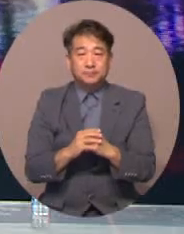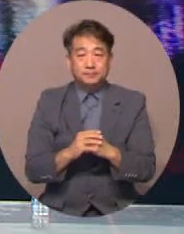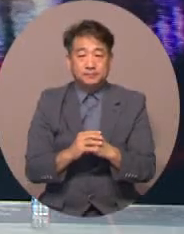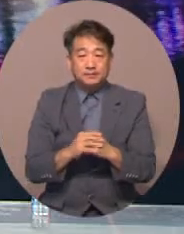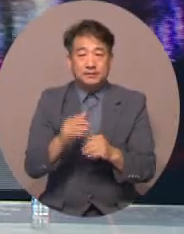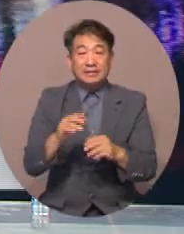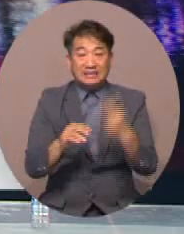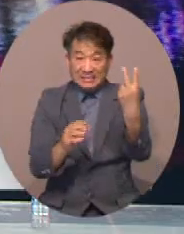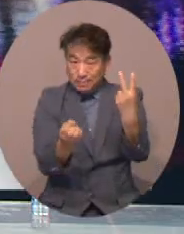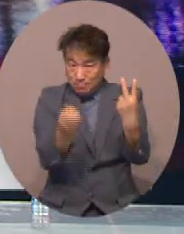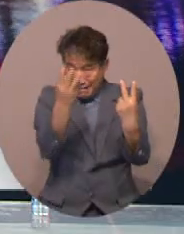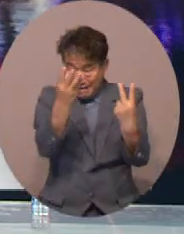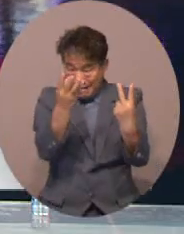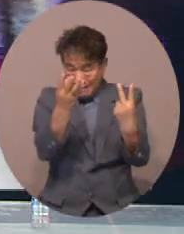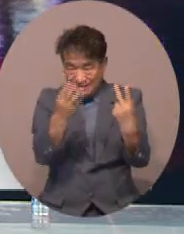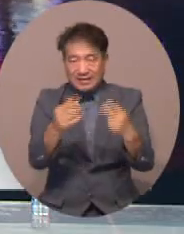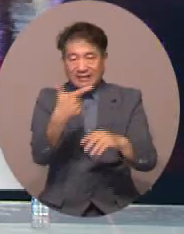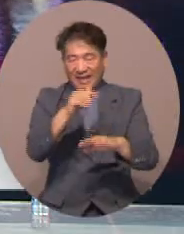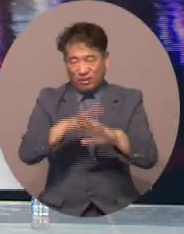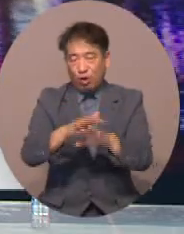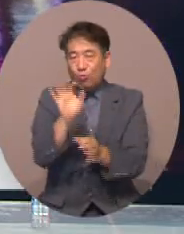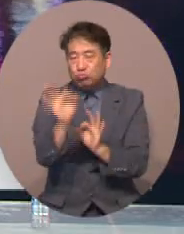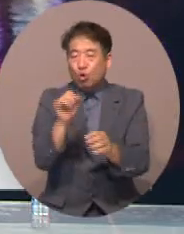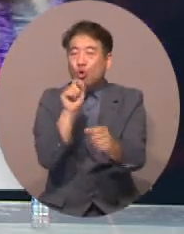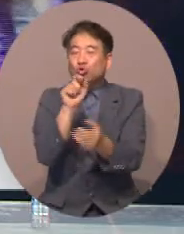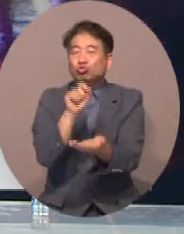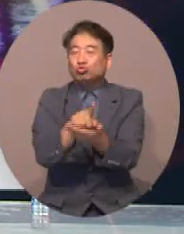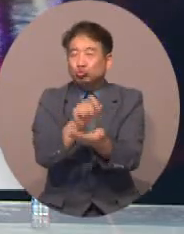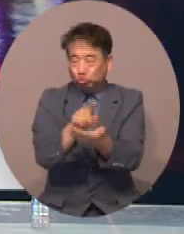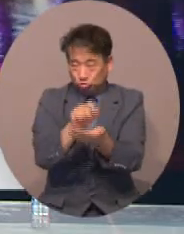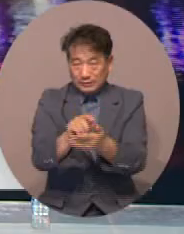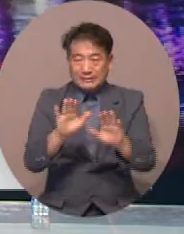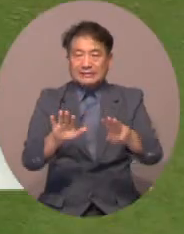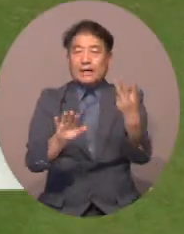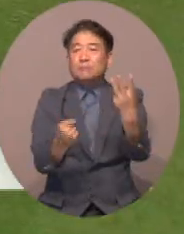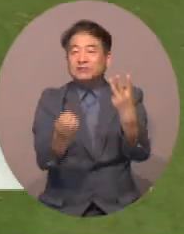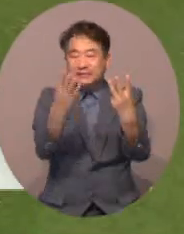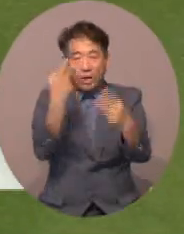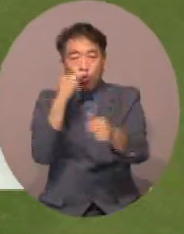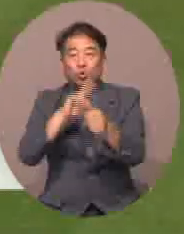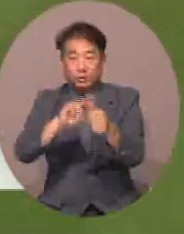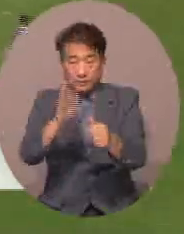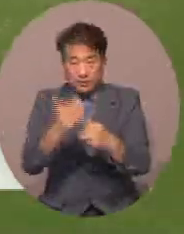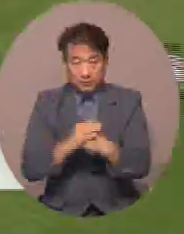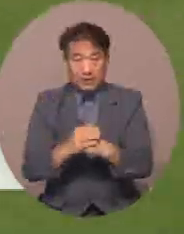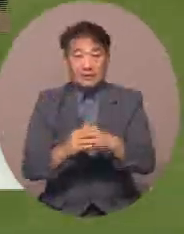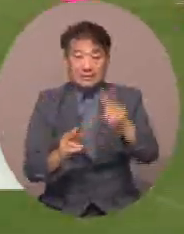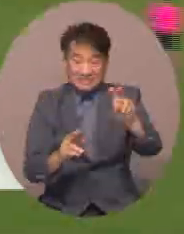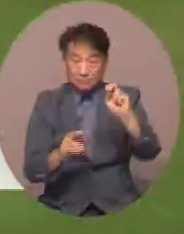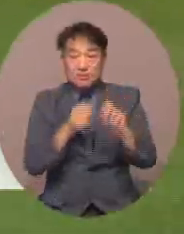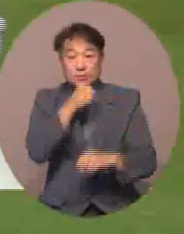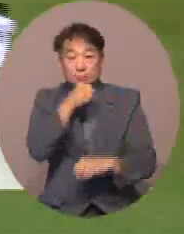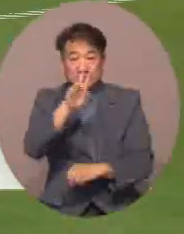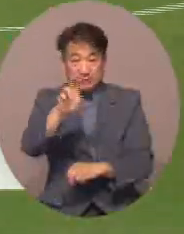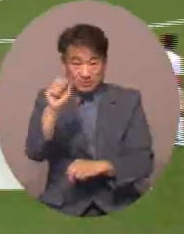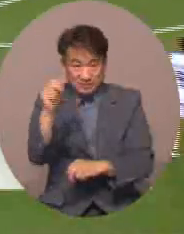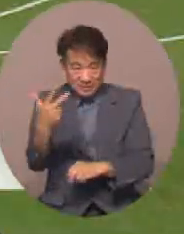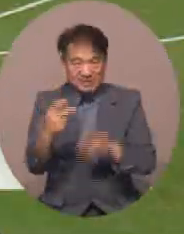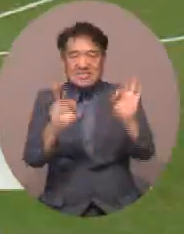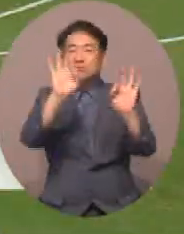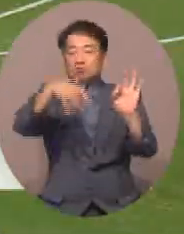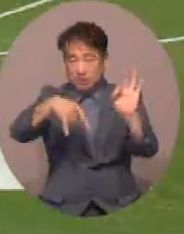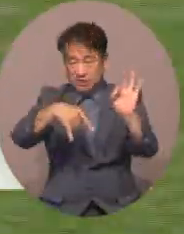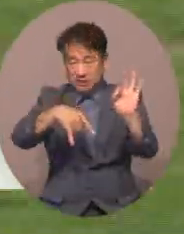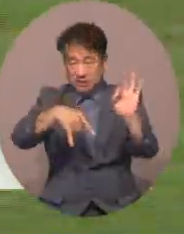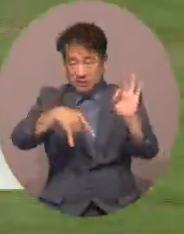2연승을 달린 대전 하나 시티즌이 기세를 몰아 시즌 첫 3연승에 도전합니다 승점 27점으로 12에 위치한 대전